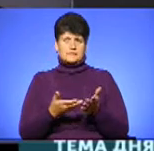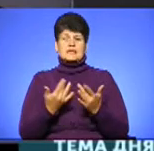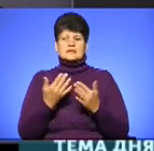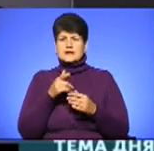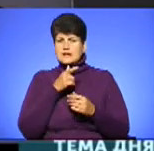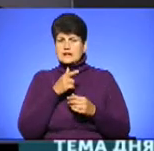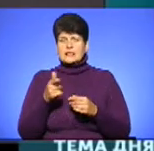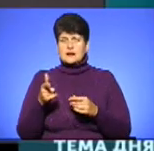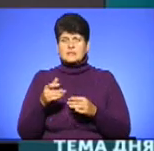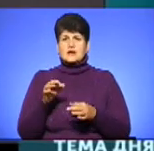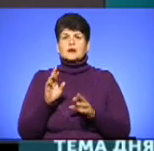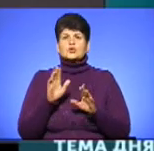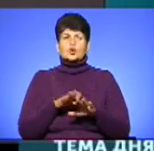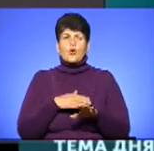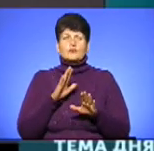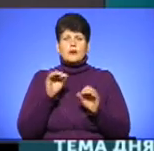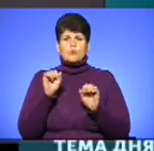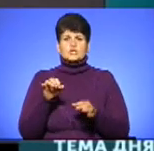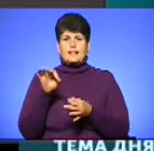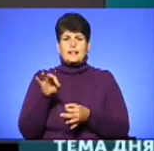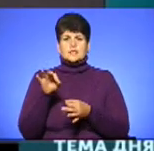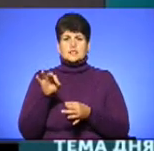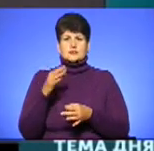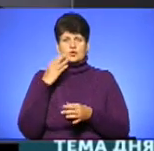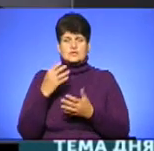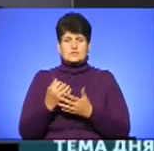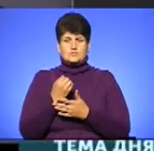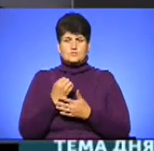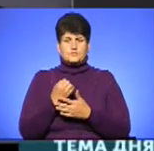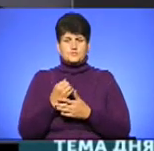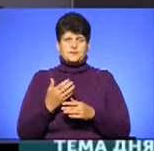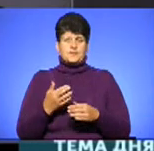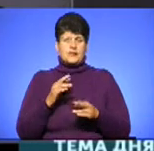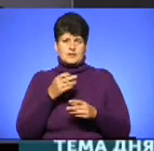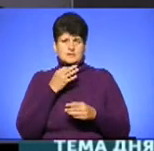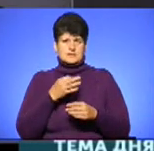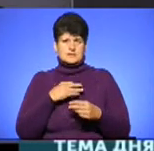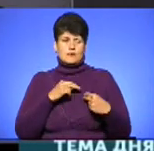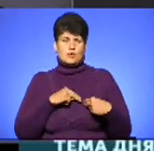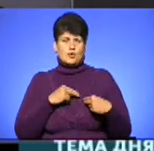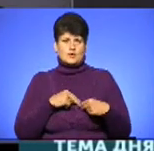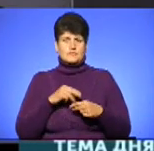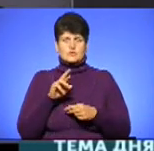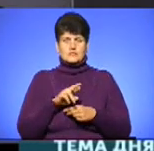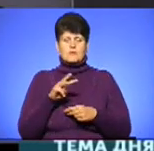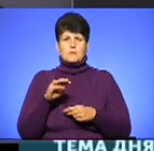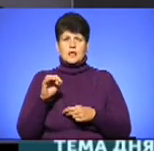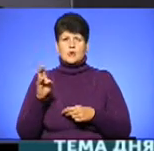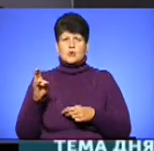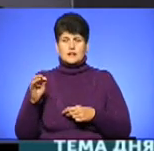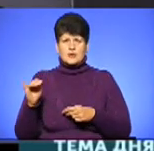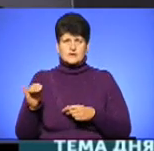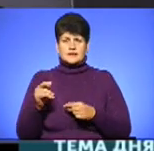цієї вакцини? Як довго вона може лежати на землі і чекати, доки її знайдуть? Досить великий, як нам сказав колега наш Ярослав Миколаївич, показу